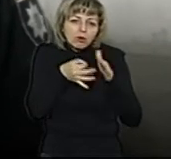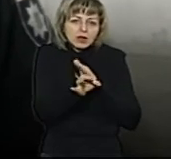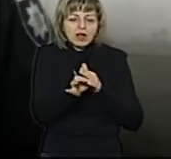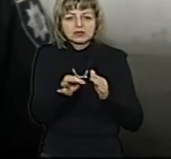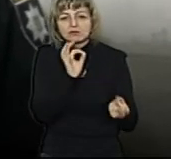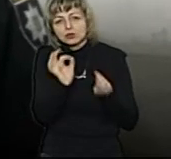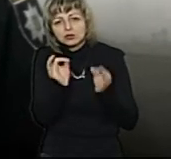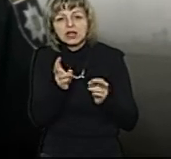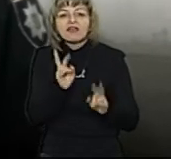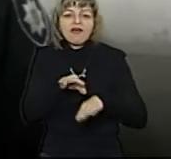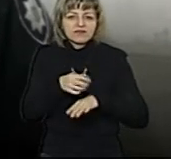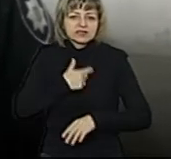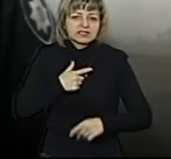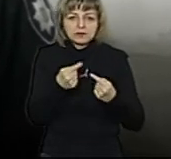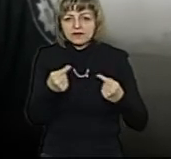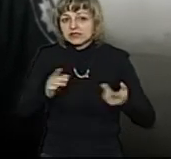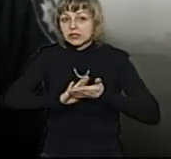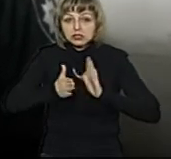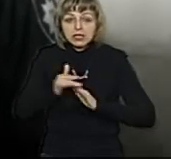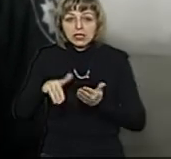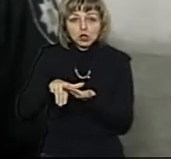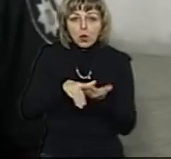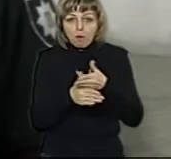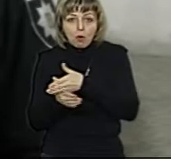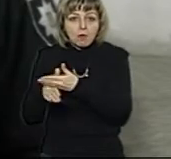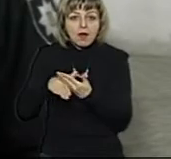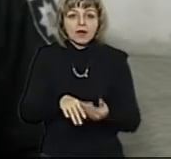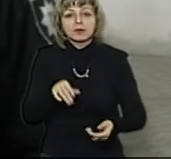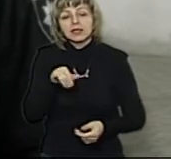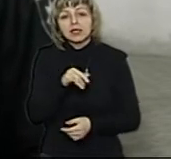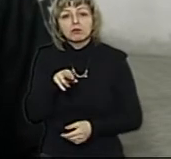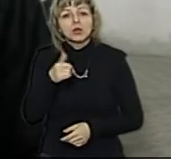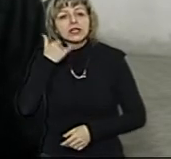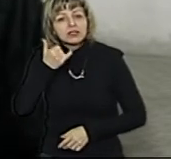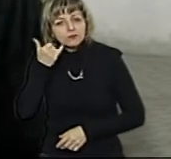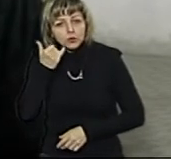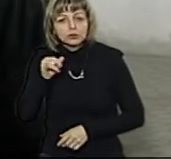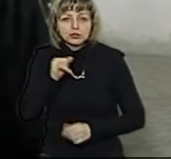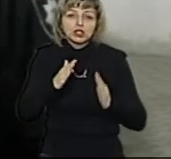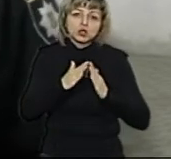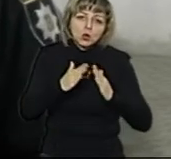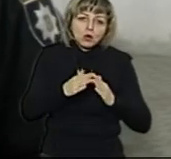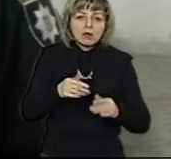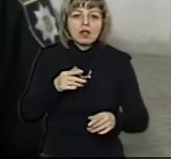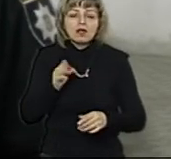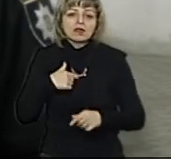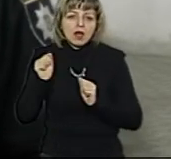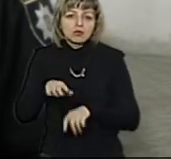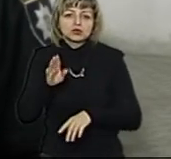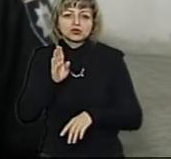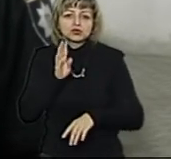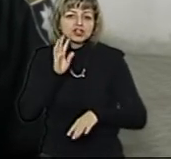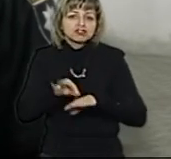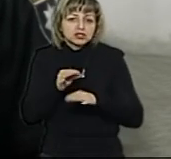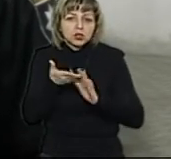себе в тій чи іншій ситуації. І допомагаємо також, як в телефонному режимі, і навіть вдома. Я можу її заспокоїти після